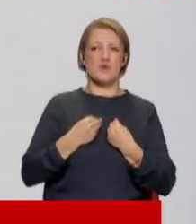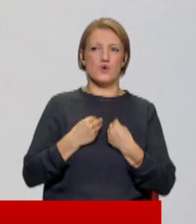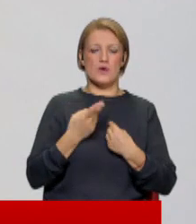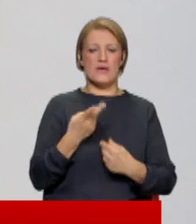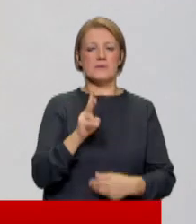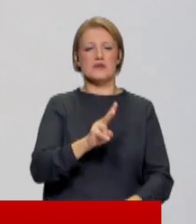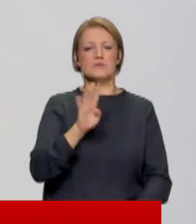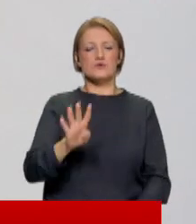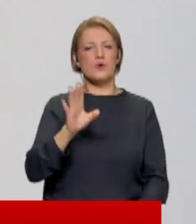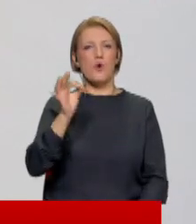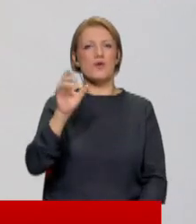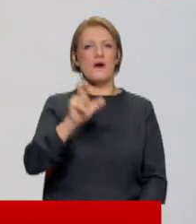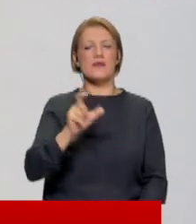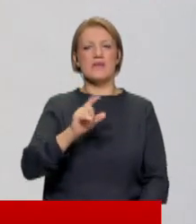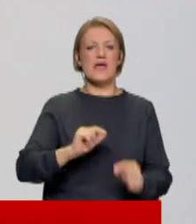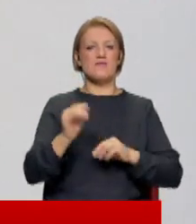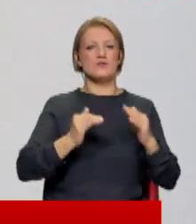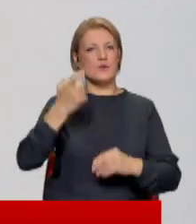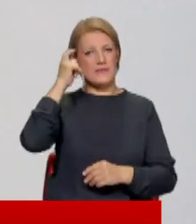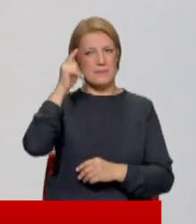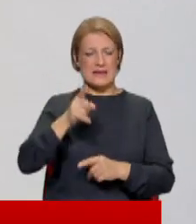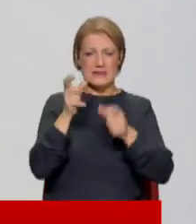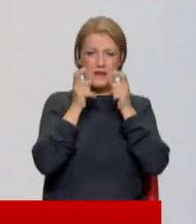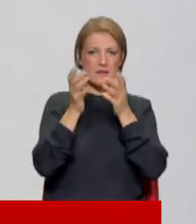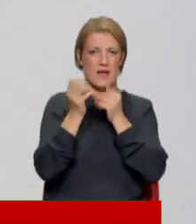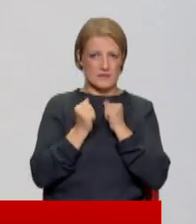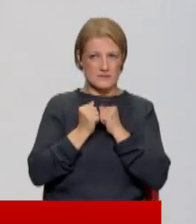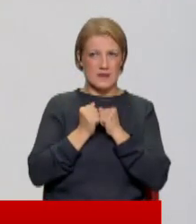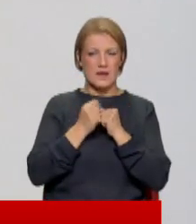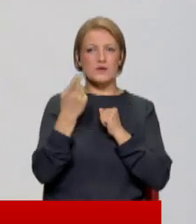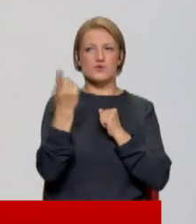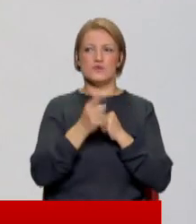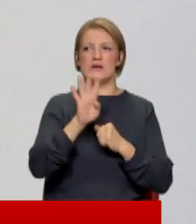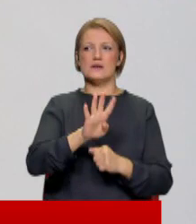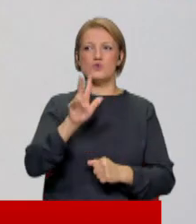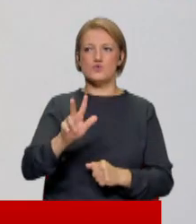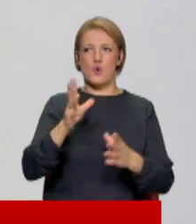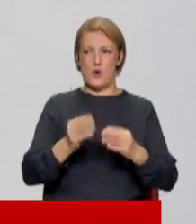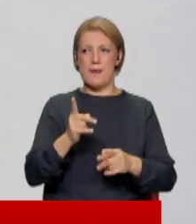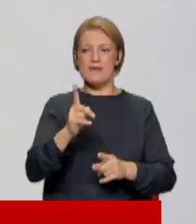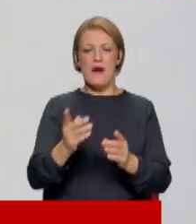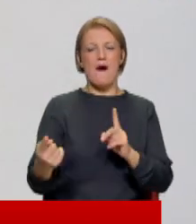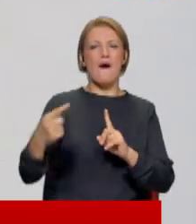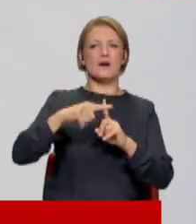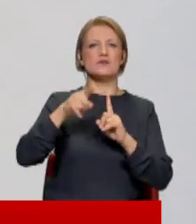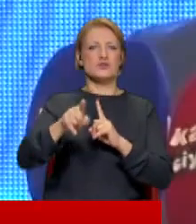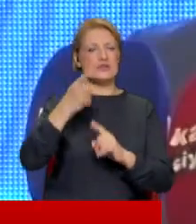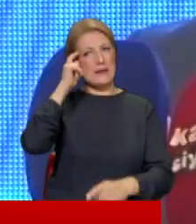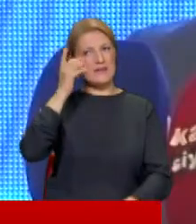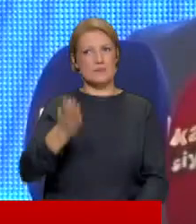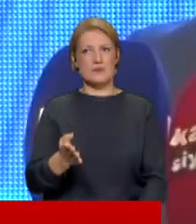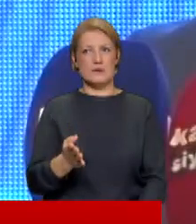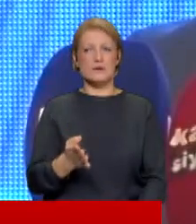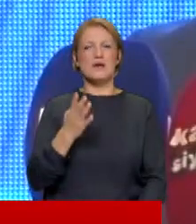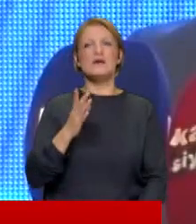2024 ocak ayında enflasyon tahminlerini dikkate aldığımızda %43'ü bulan bir artış öngörülmüştür